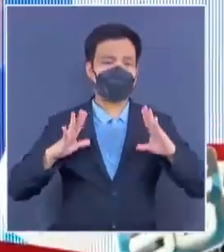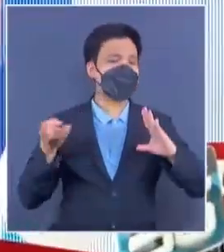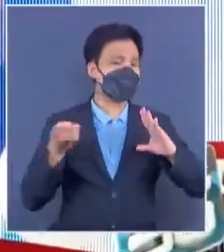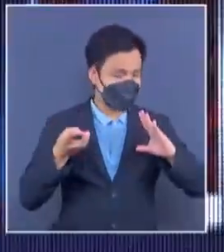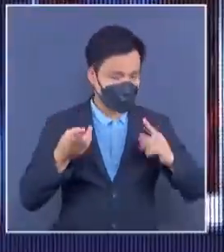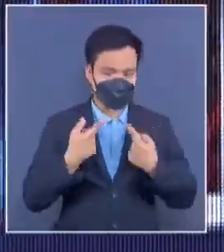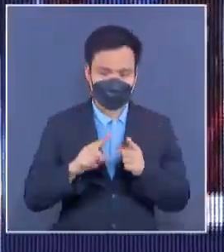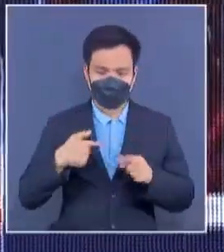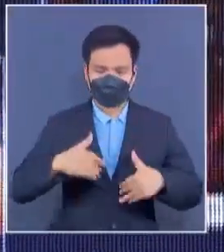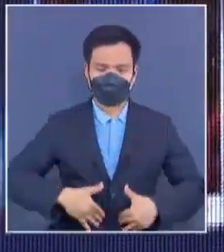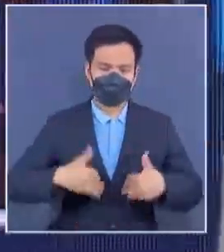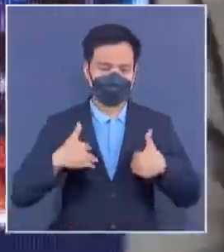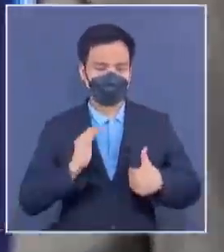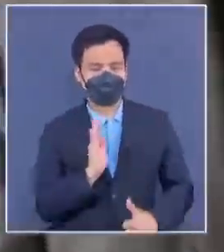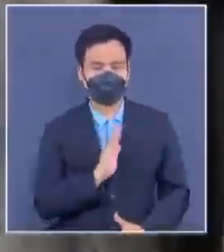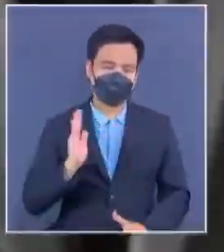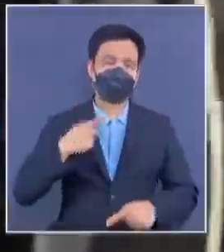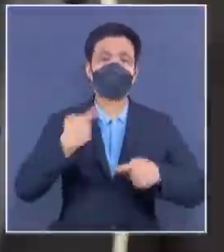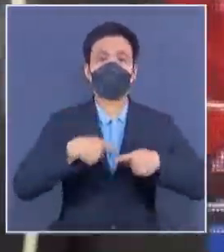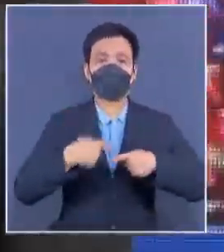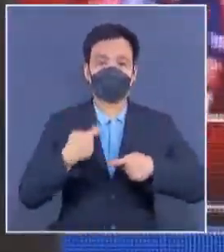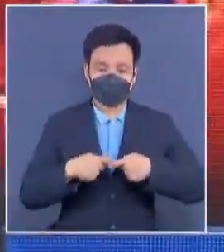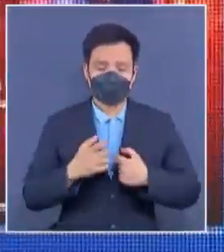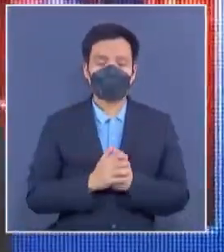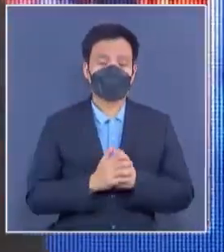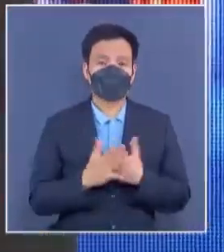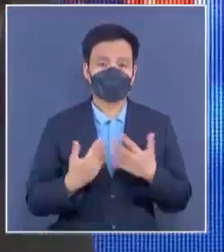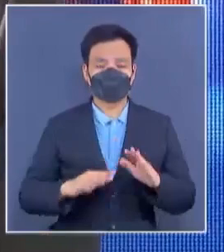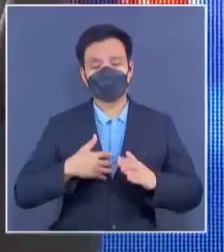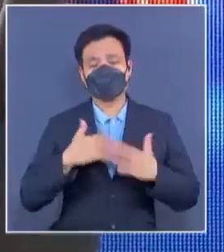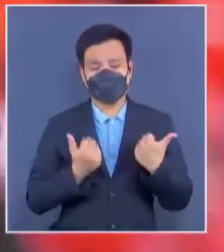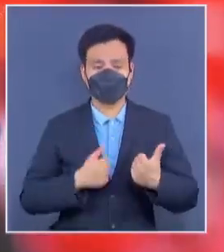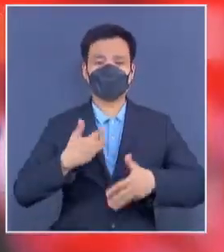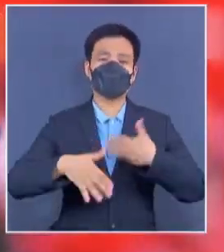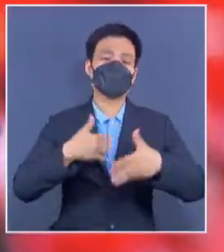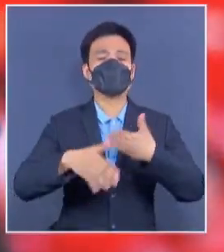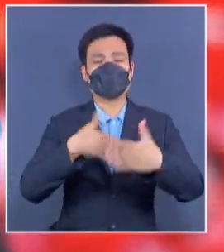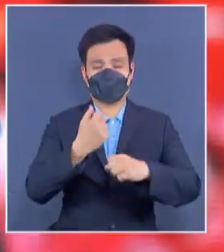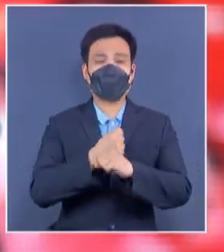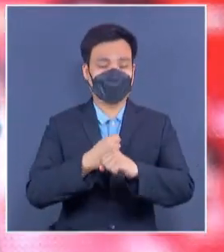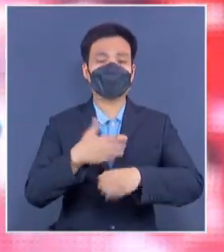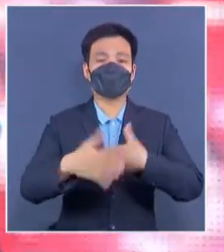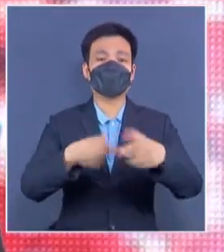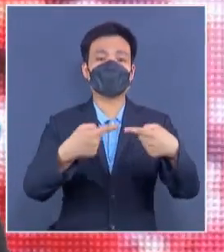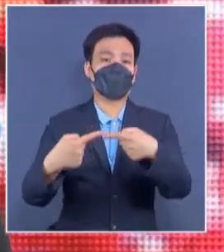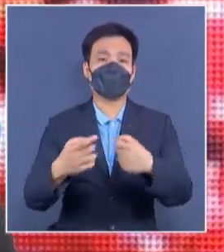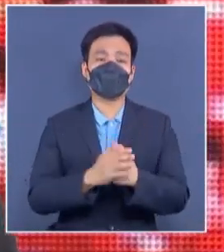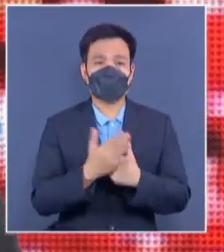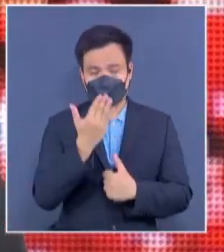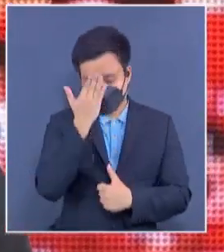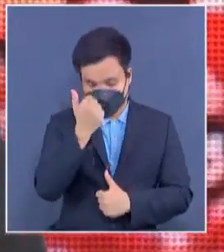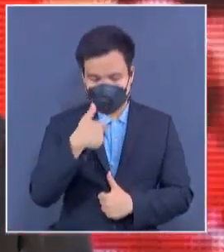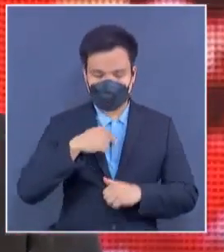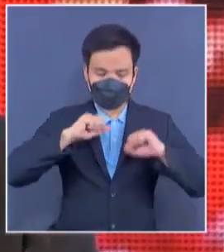แล้วก็ไม่สามารถ Balanceชีวิตของตัวเองได้นะคะซึ่งอย่างไรก็ยังคงเดินหน้าทำหน้าที่พิธีกรแบบนี้ต่อไปเนื่องจากเป็นคน